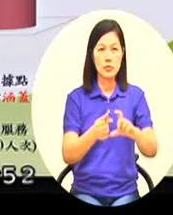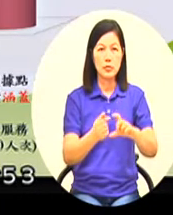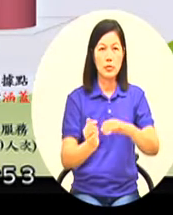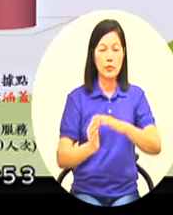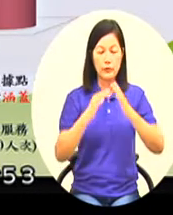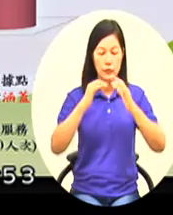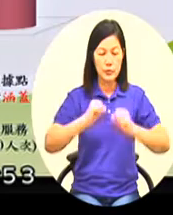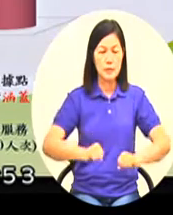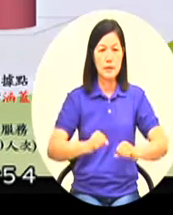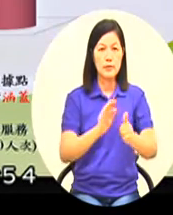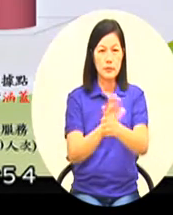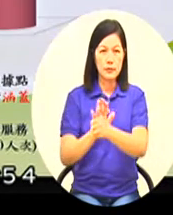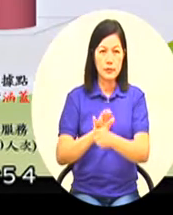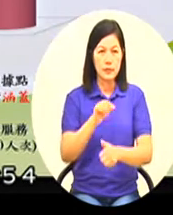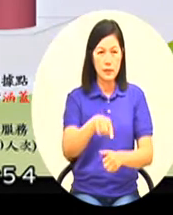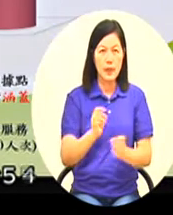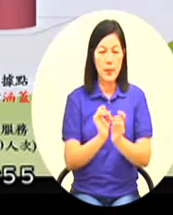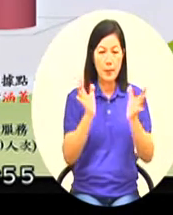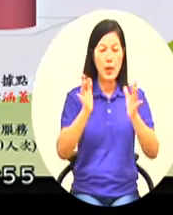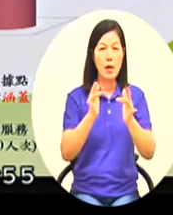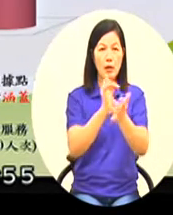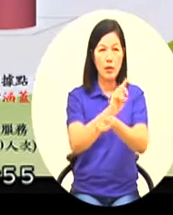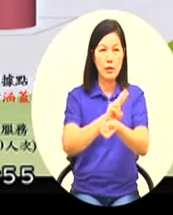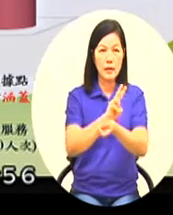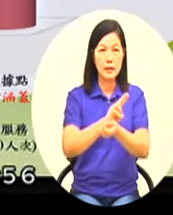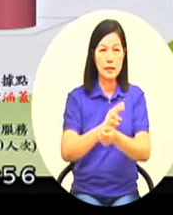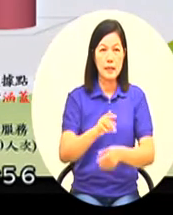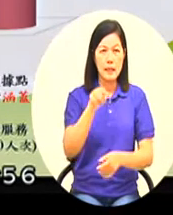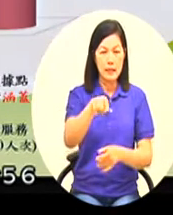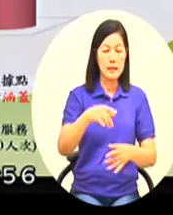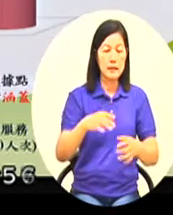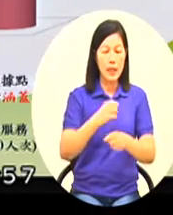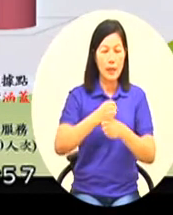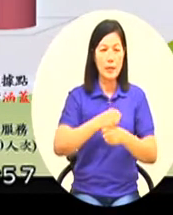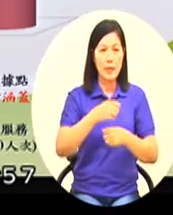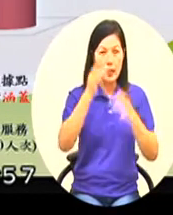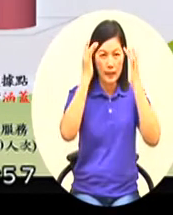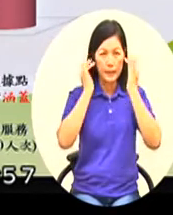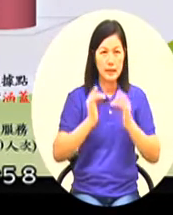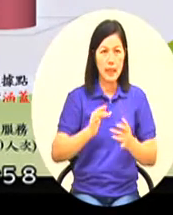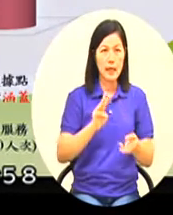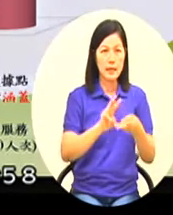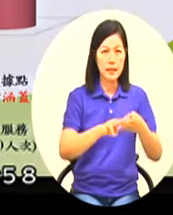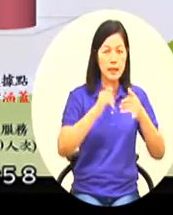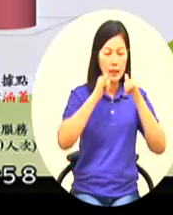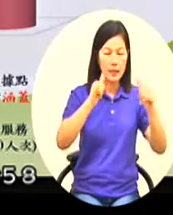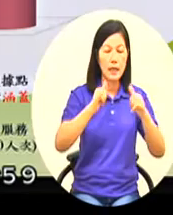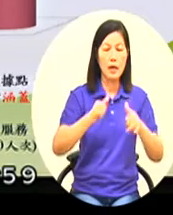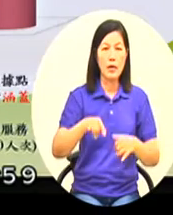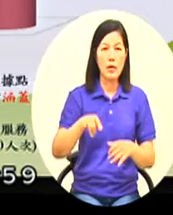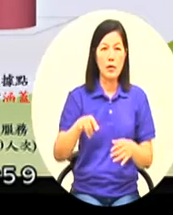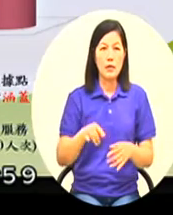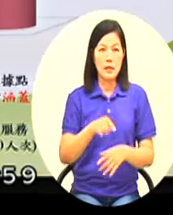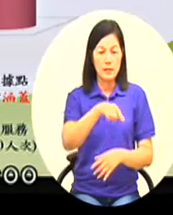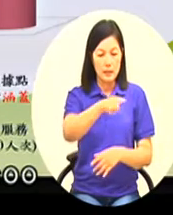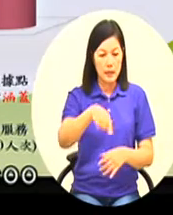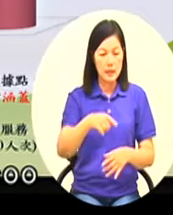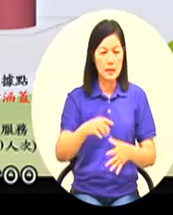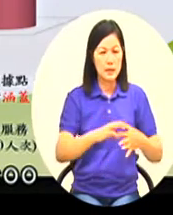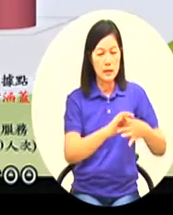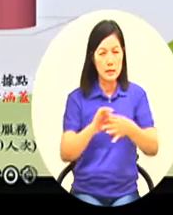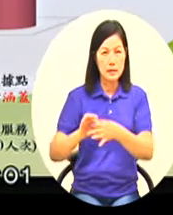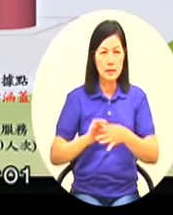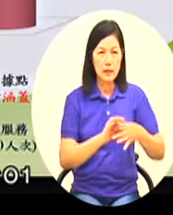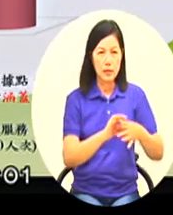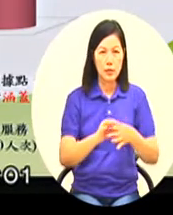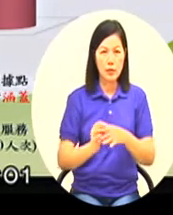的部分。目前茂林区、纳马夏、我们的田寮、内门、三林都已经执行相关的一个我们的